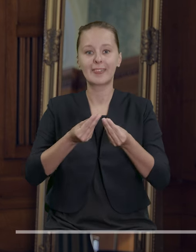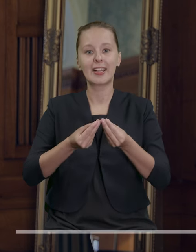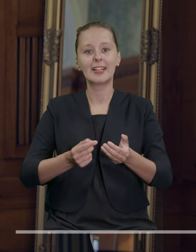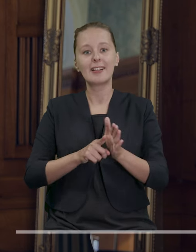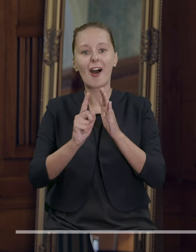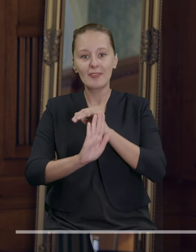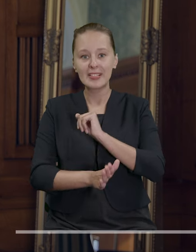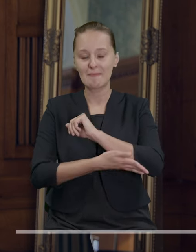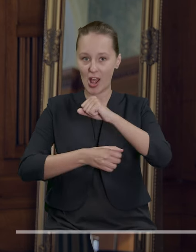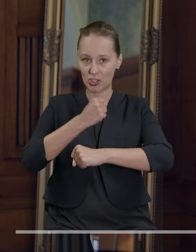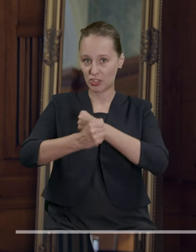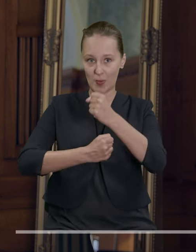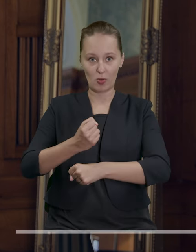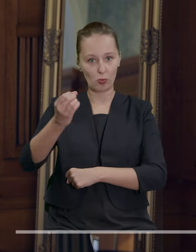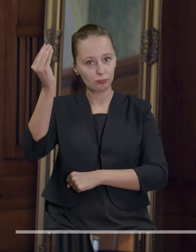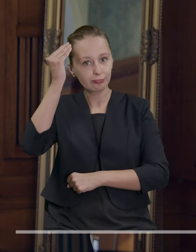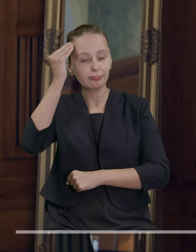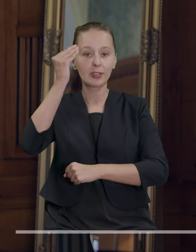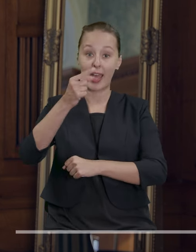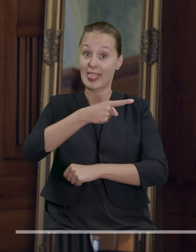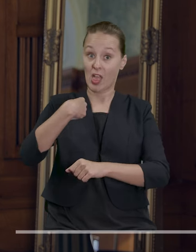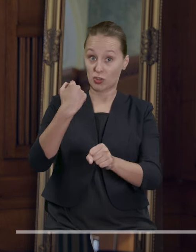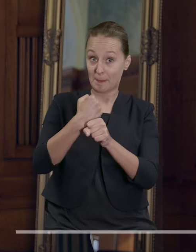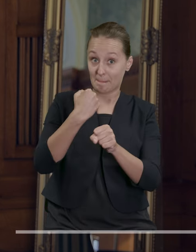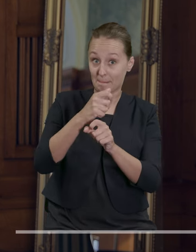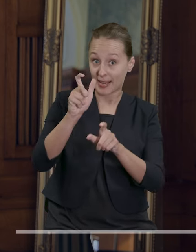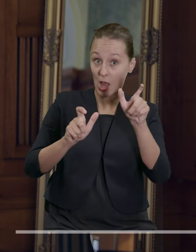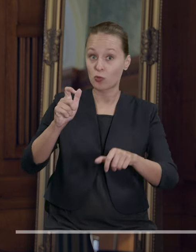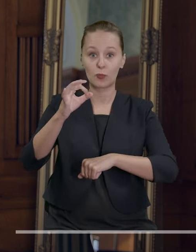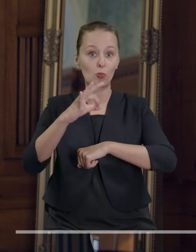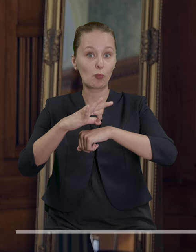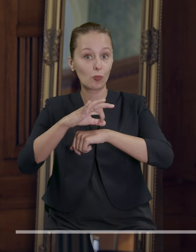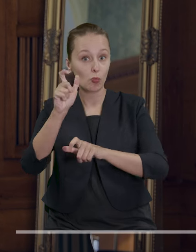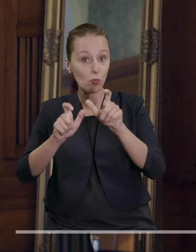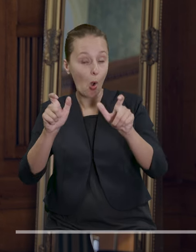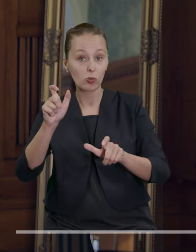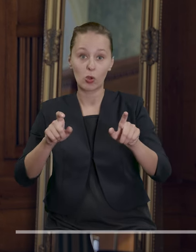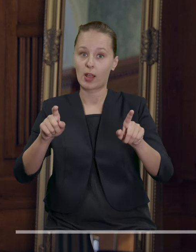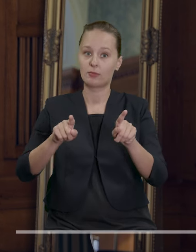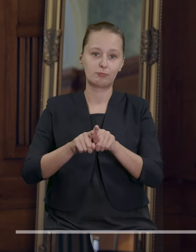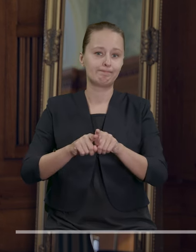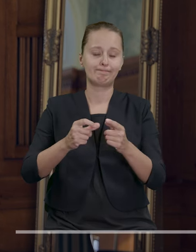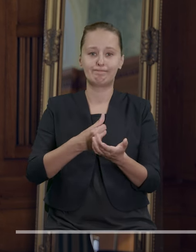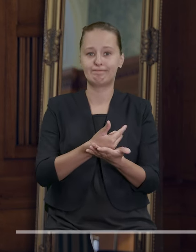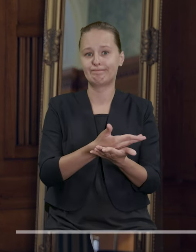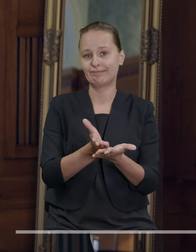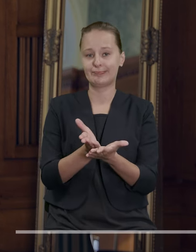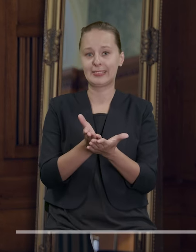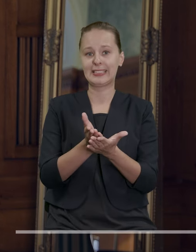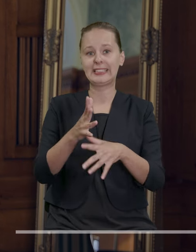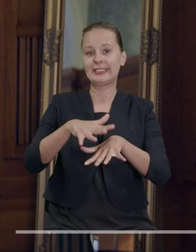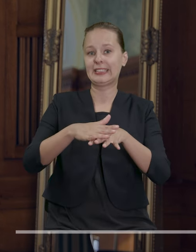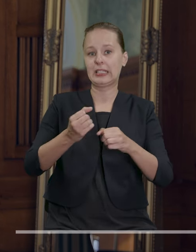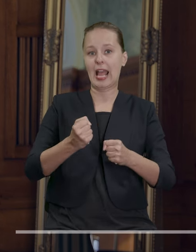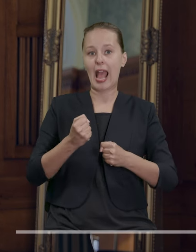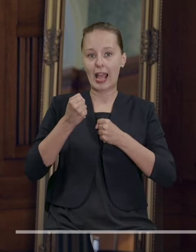na wsparcie działalności naukowej naszych pracowników, naszych doktorantów, na szeroki system